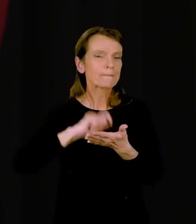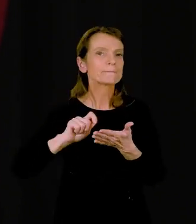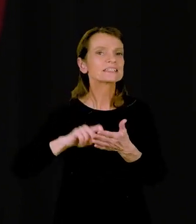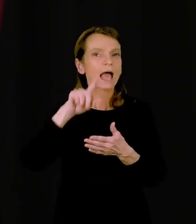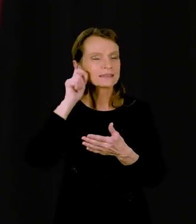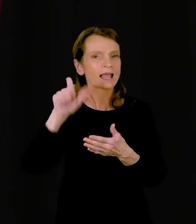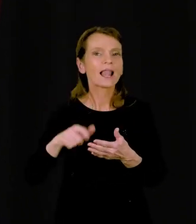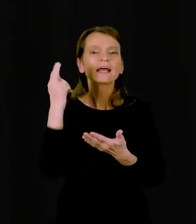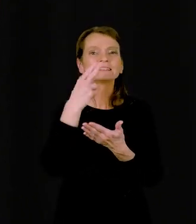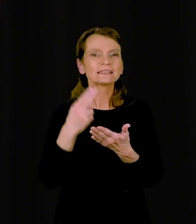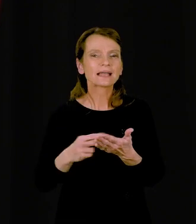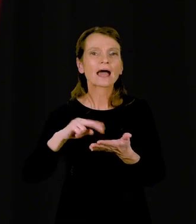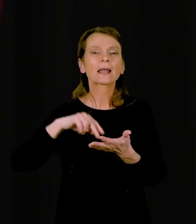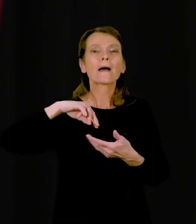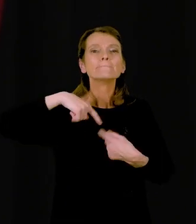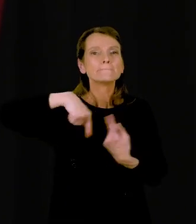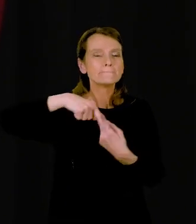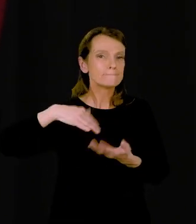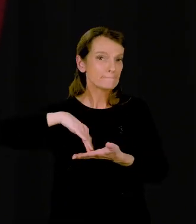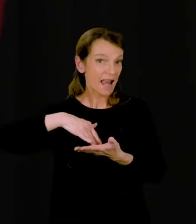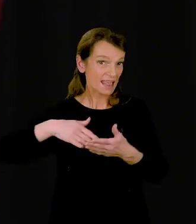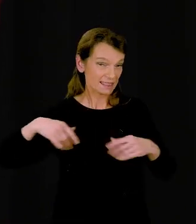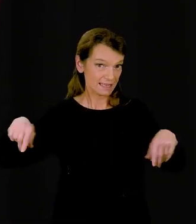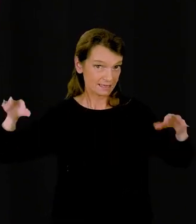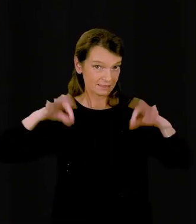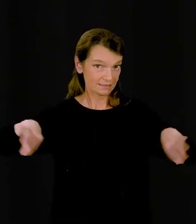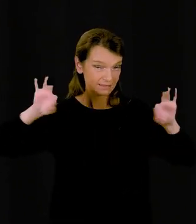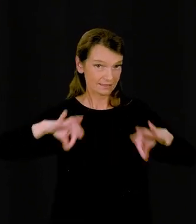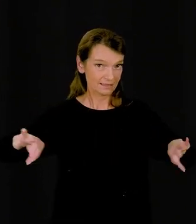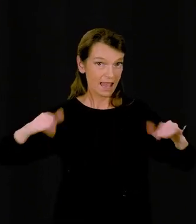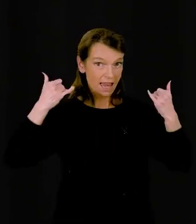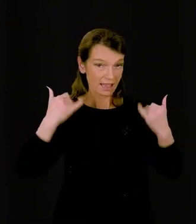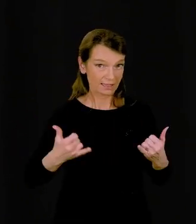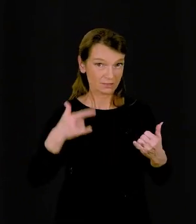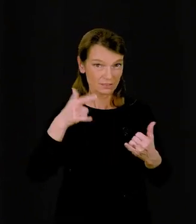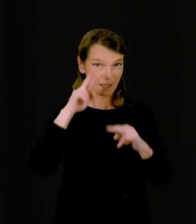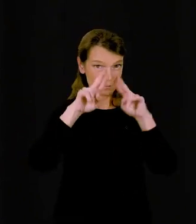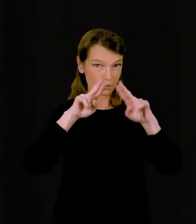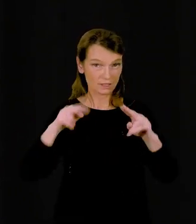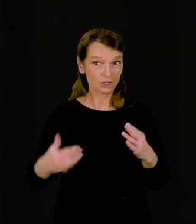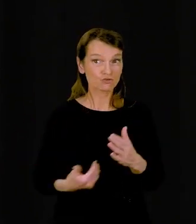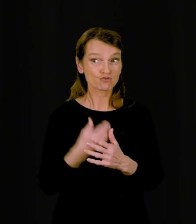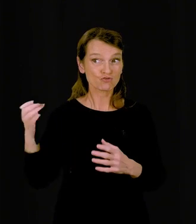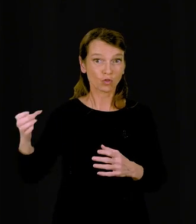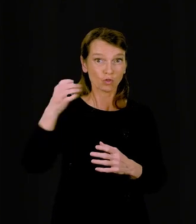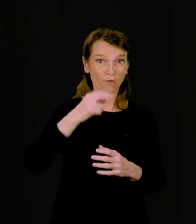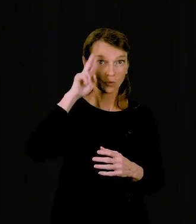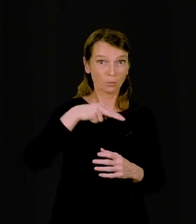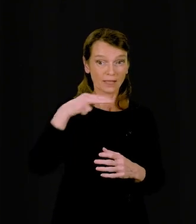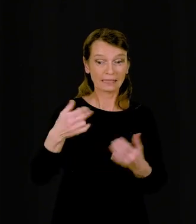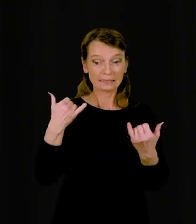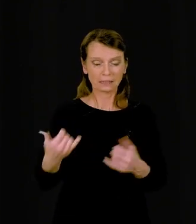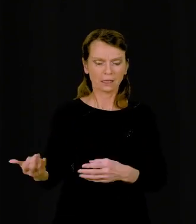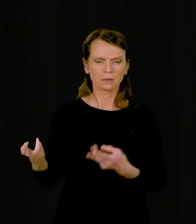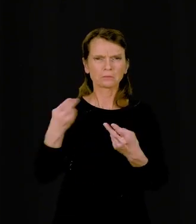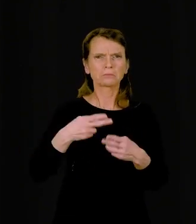in baletnik. Letos mozaik z novim umetnikom tako postaja dekagram ali pa, ker